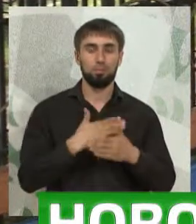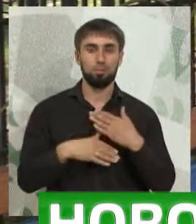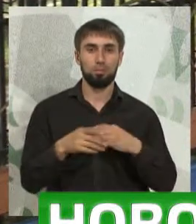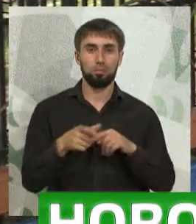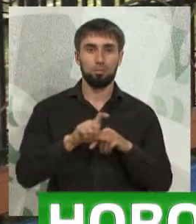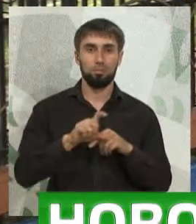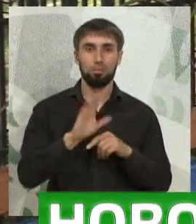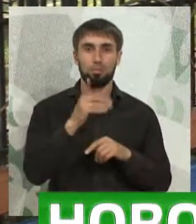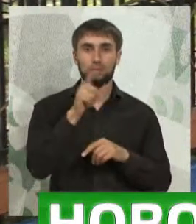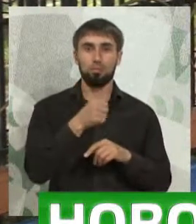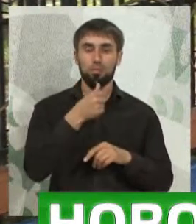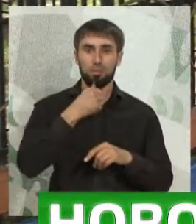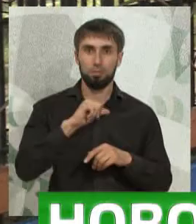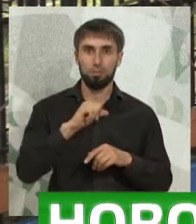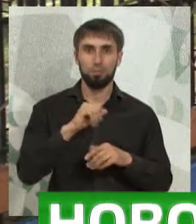что